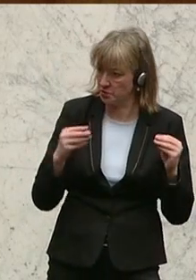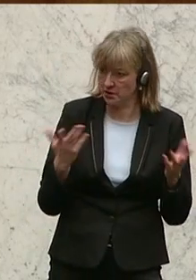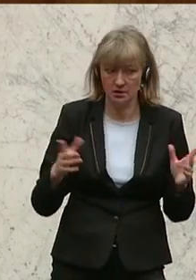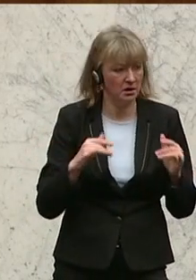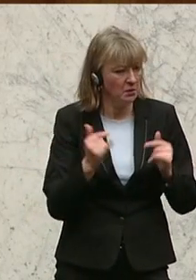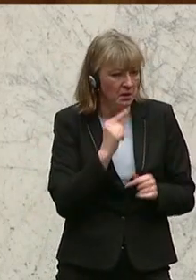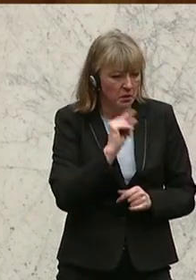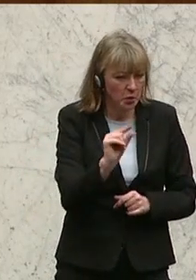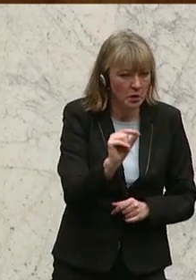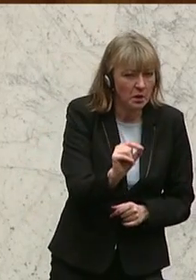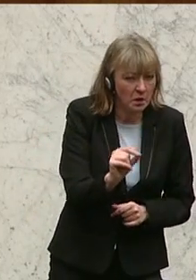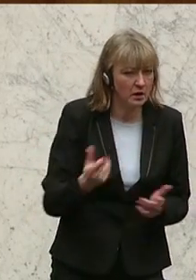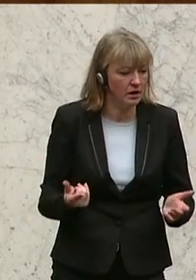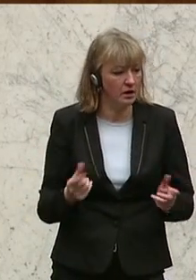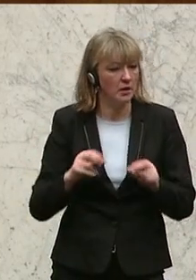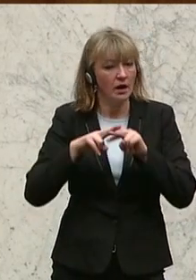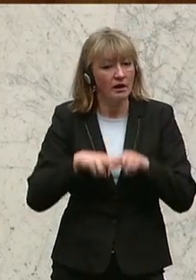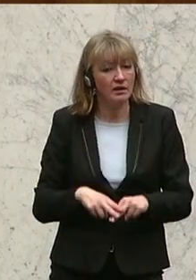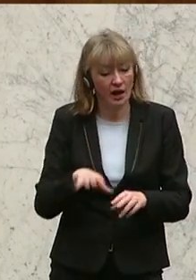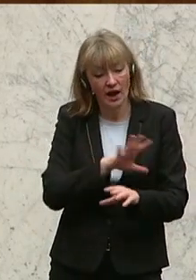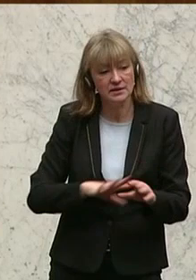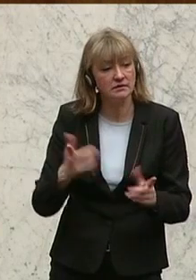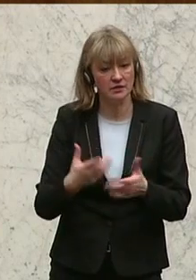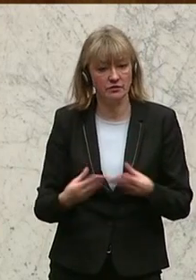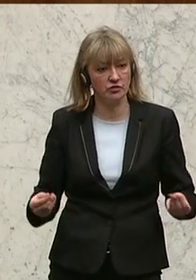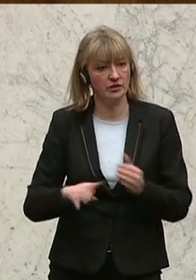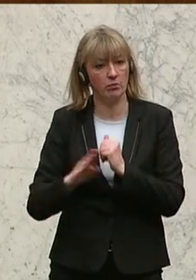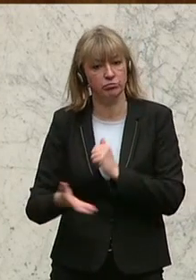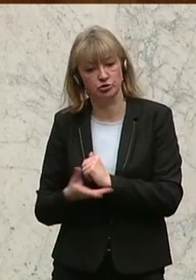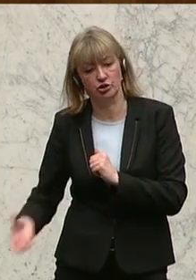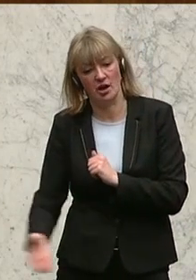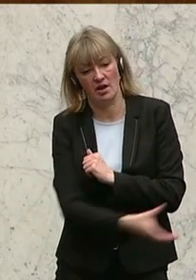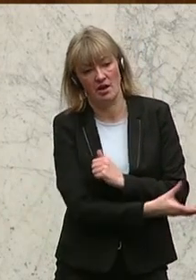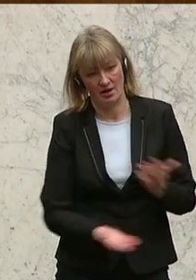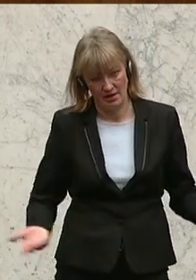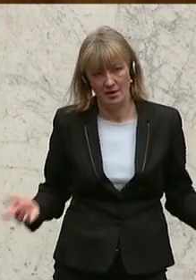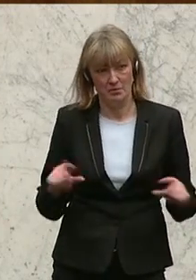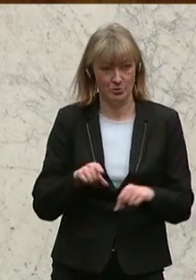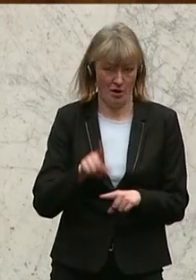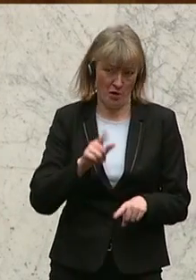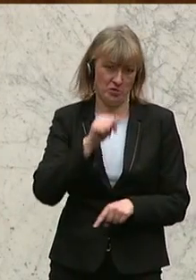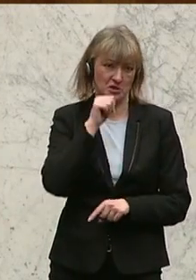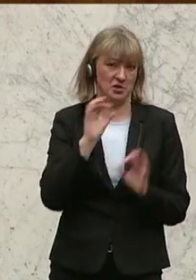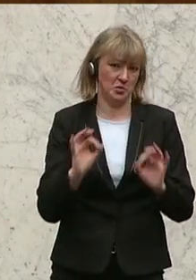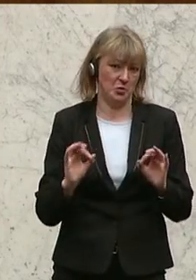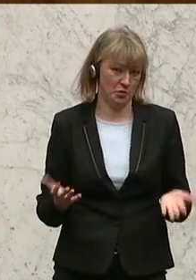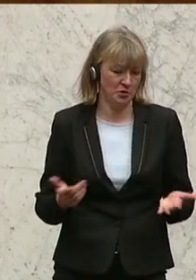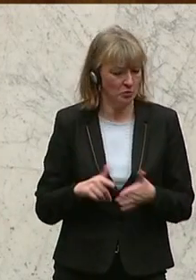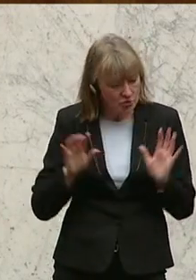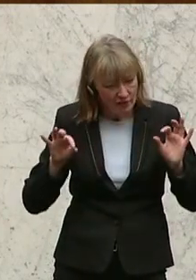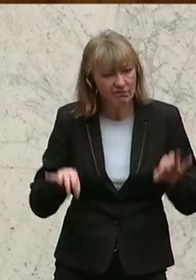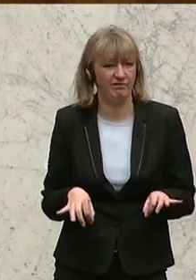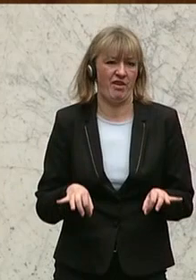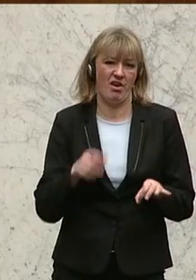Bruchteil davon, der Rest ist für die Jettidant bzw. verschwindet im Budgethof. Das ist auch nicht seriös. Da muss man auch mal über Fairness